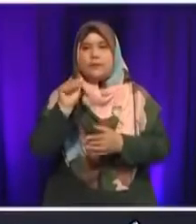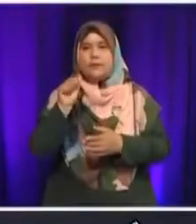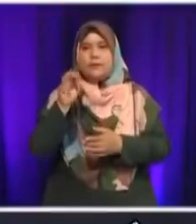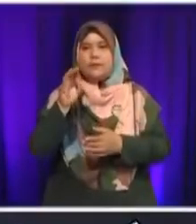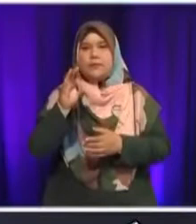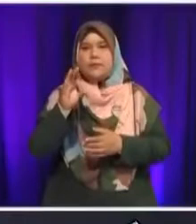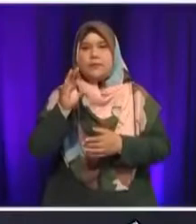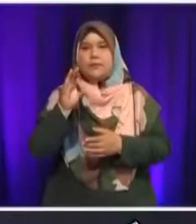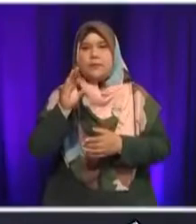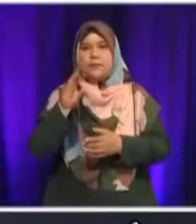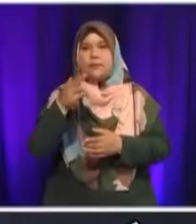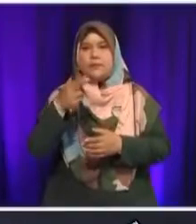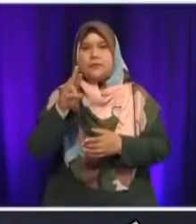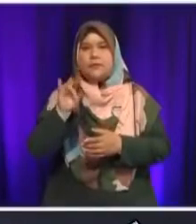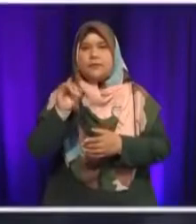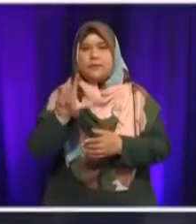coklat